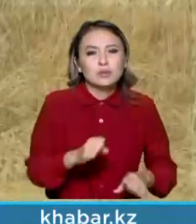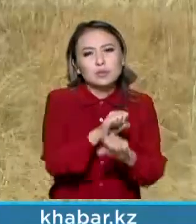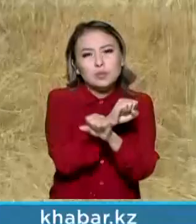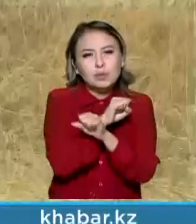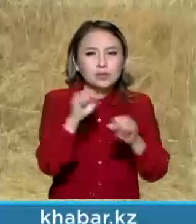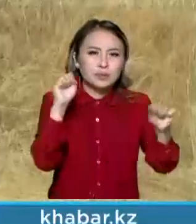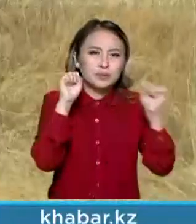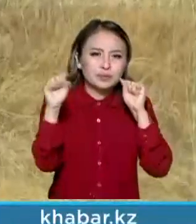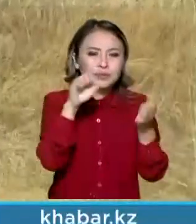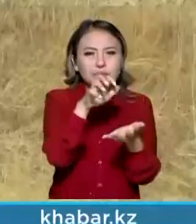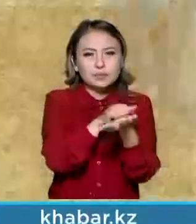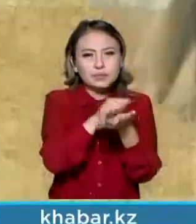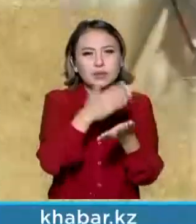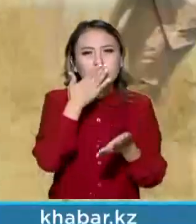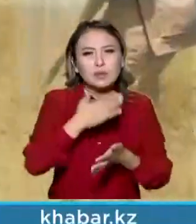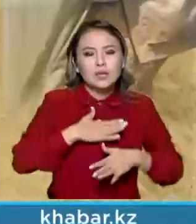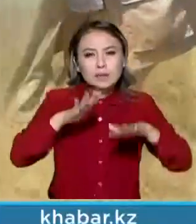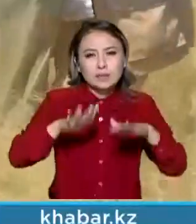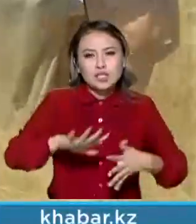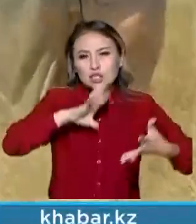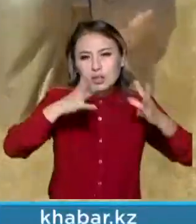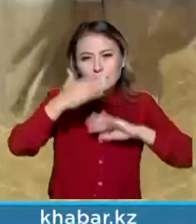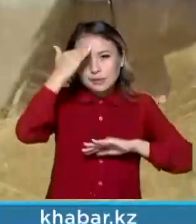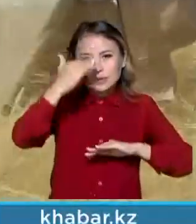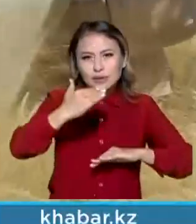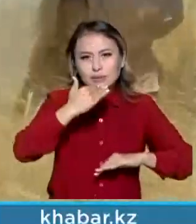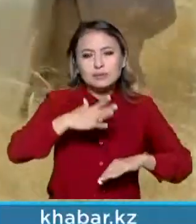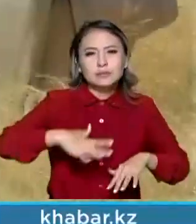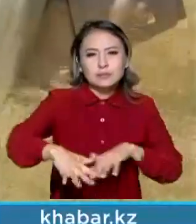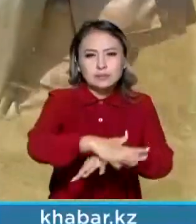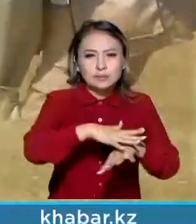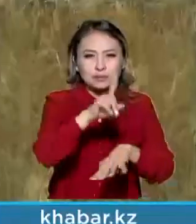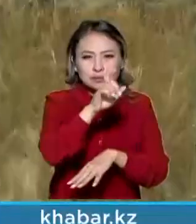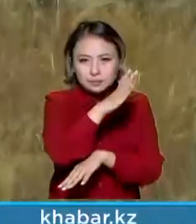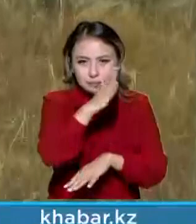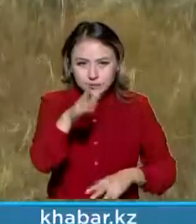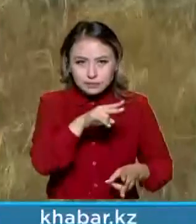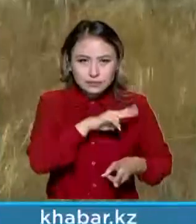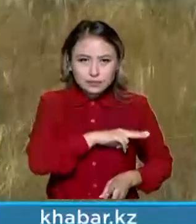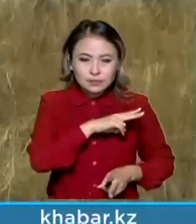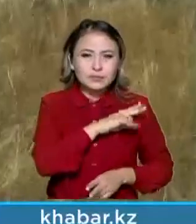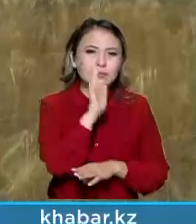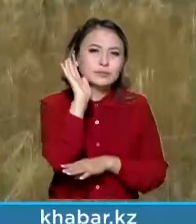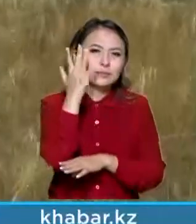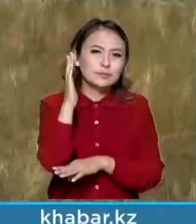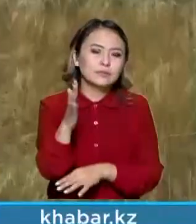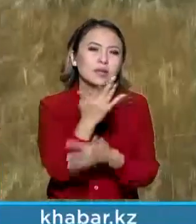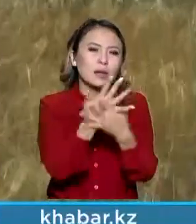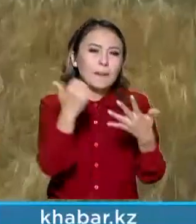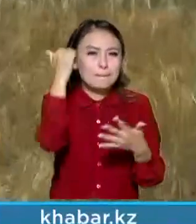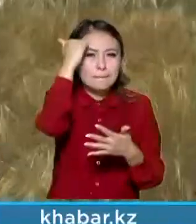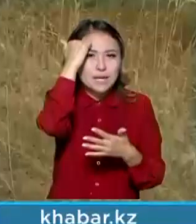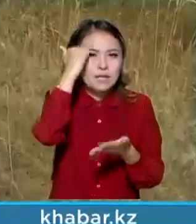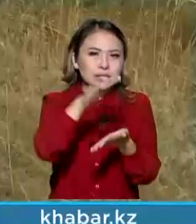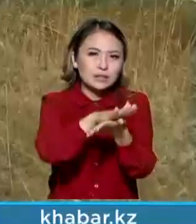демалып спортпен шұғылданатын сүйікті орны. Жалпы жаз бойы шаһар халқы мен 100-ден астам еңбек ұжымы саябақтар мен ескерткіштер